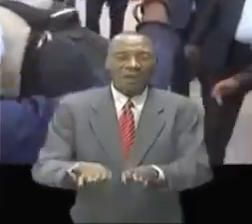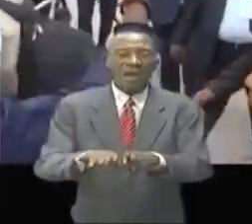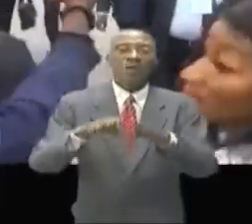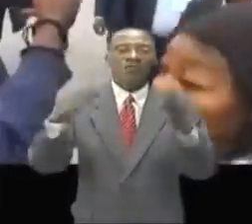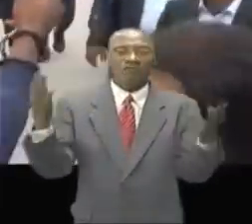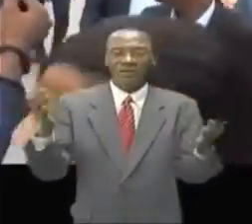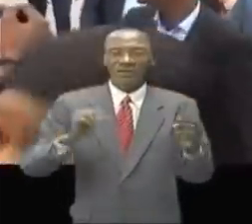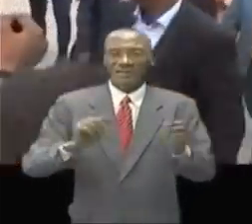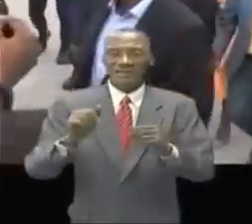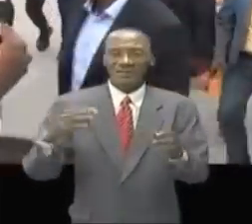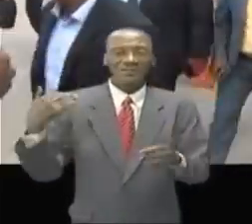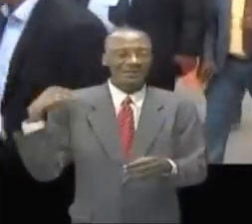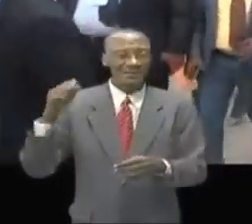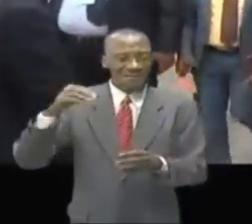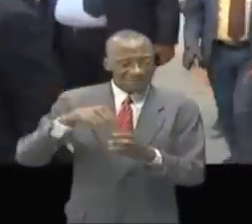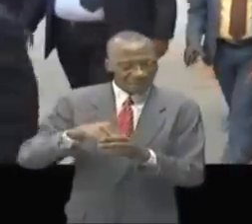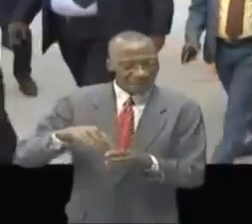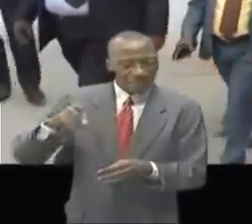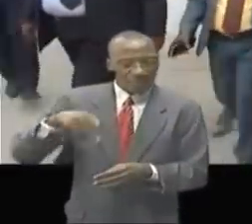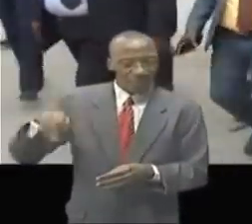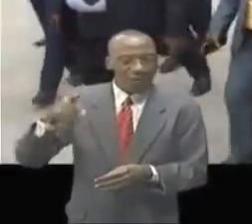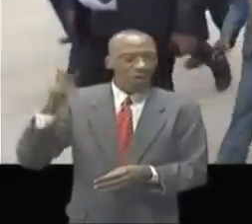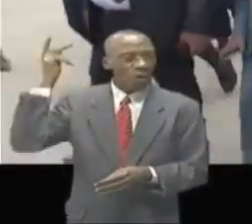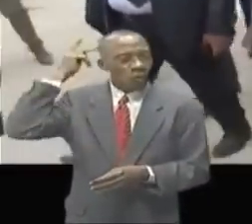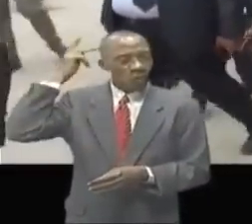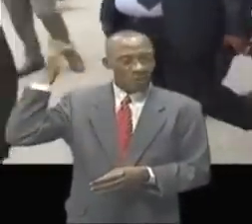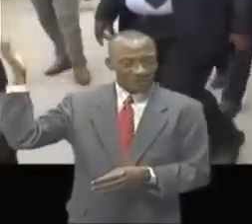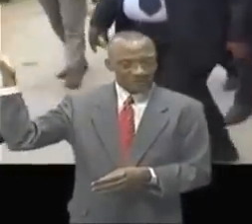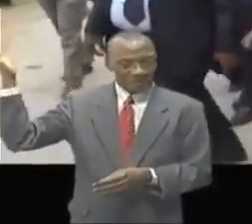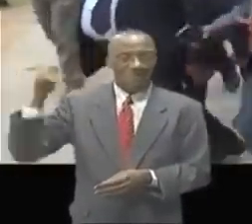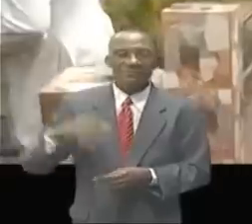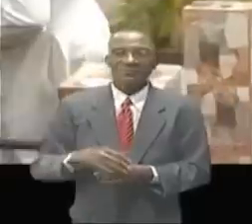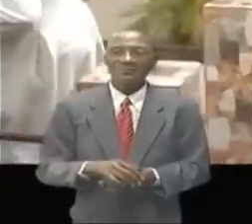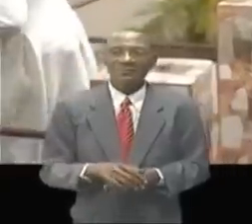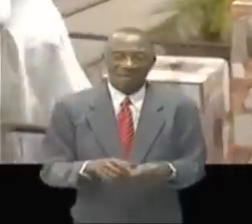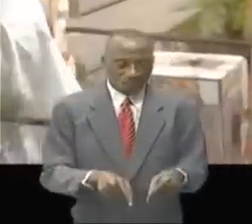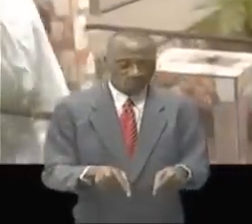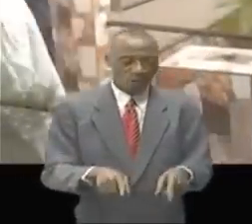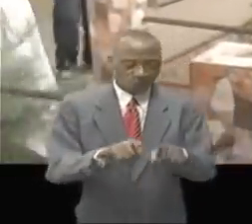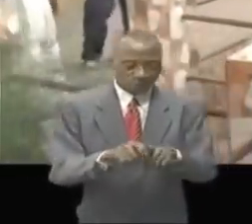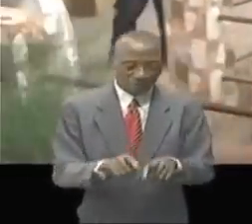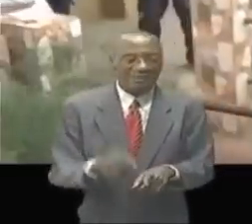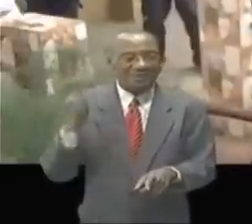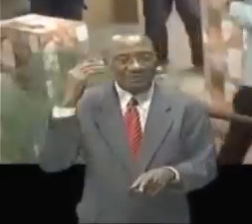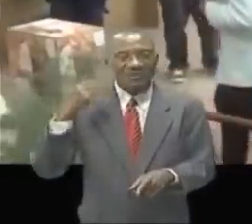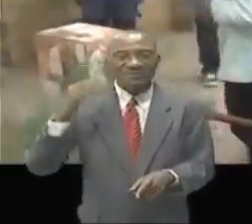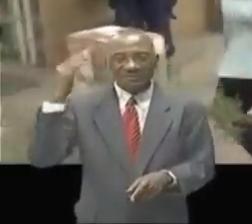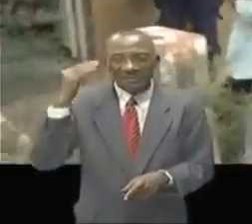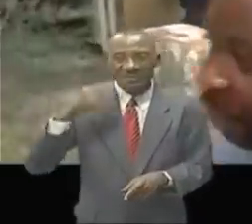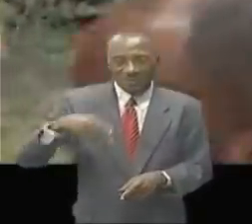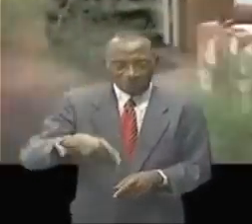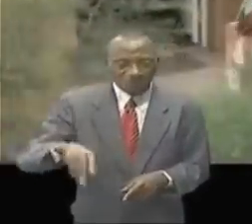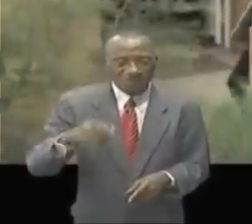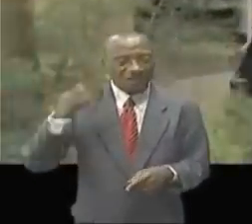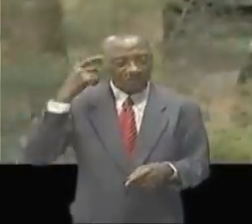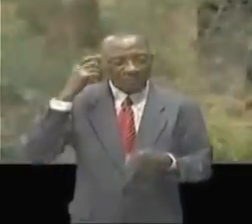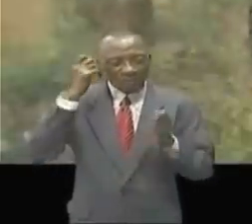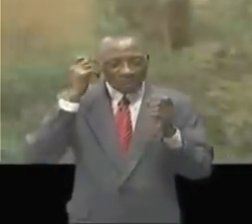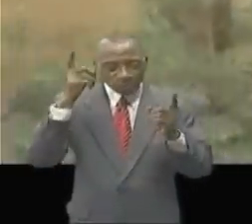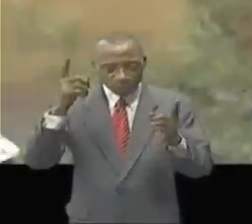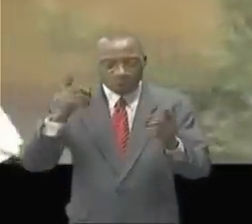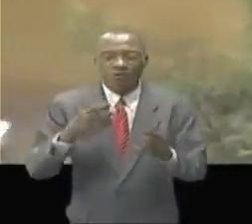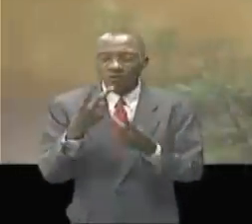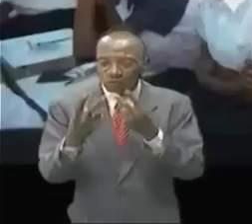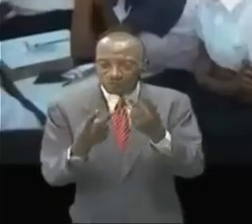province de Kolwezi et à Kinshasa, la vice-ministre de l'EPST Aminata Namasia et le ministre provincial de l'éducation ont fait la ronde de